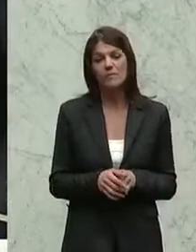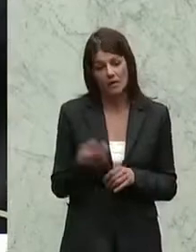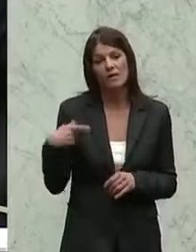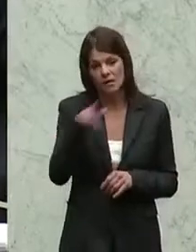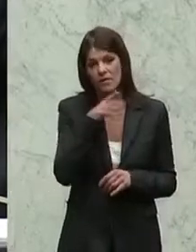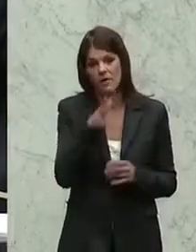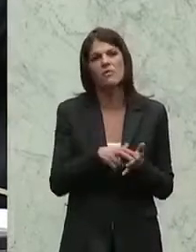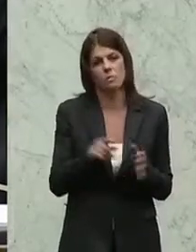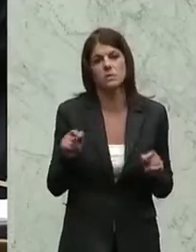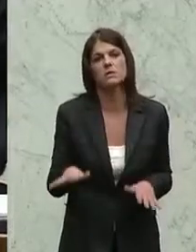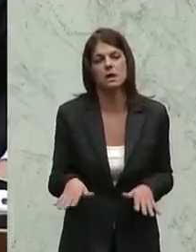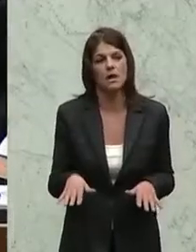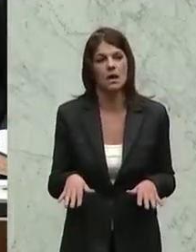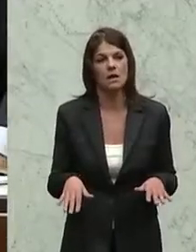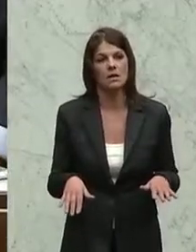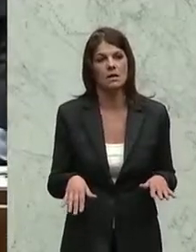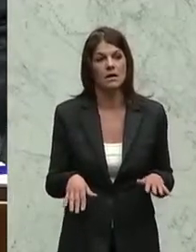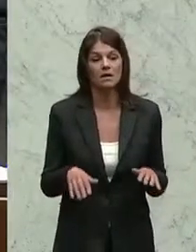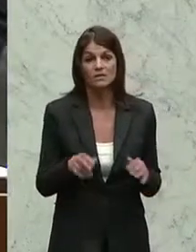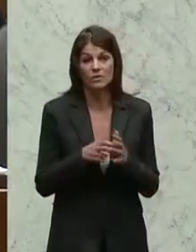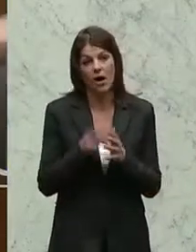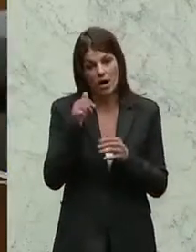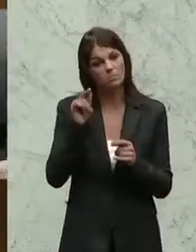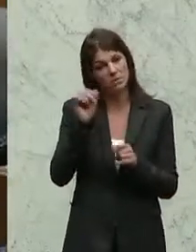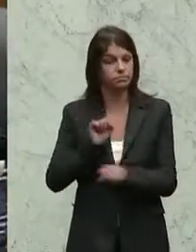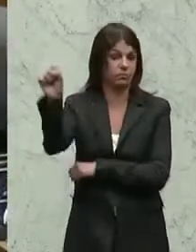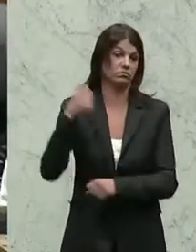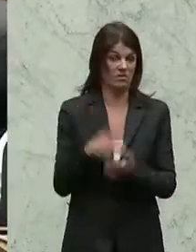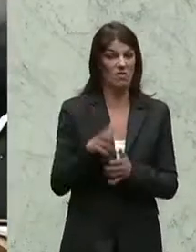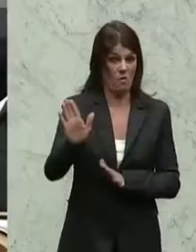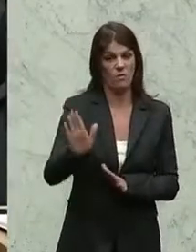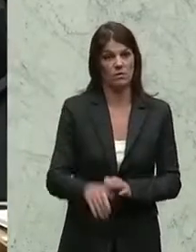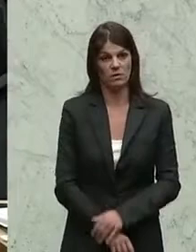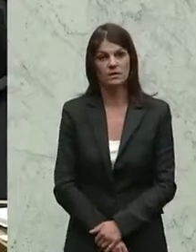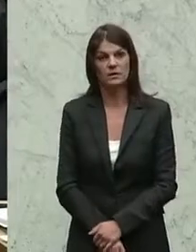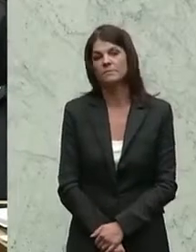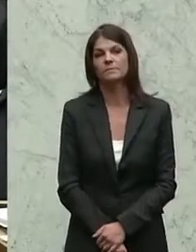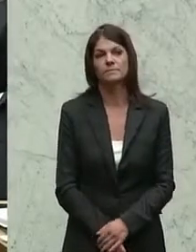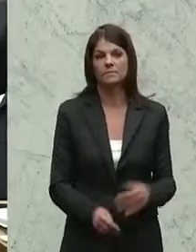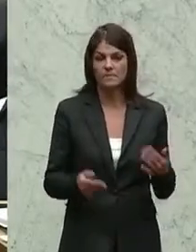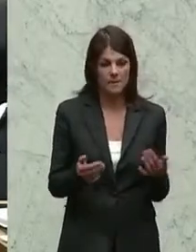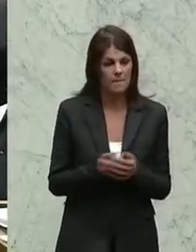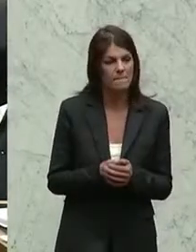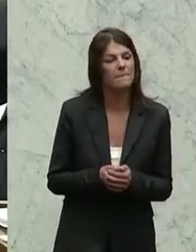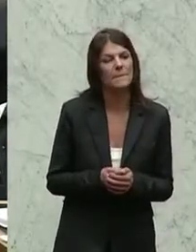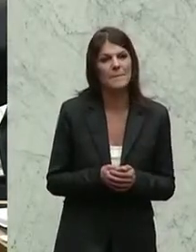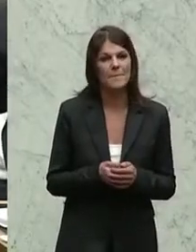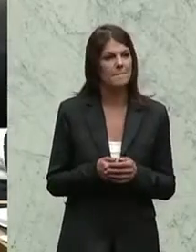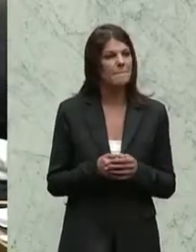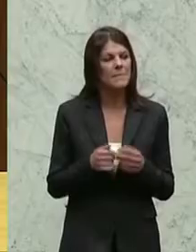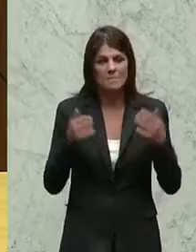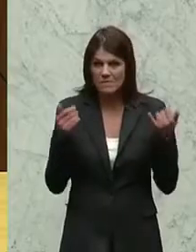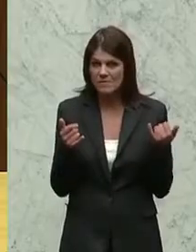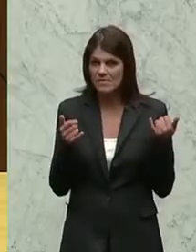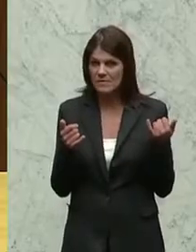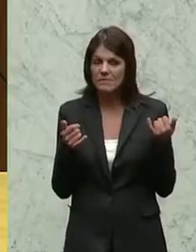bisschen einen Baum aufstellen, aber ganz sicher. Zum Herrn Marz nicht, jetzt ist er nicht da,